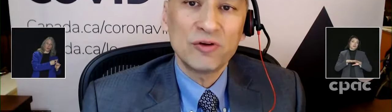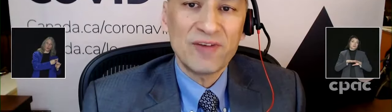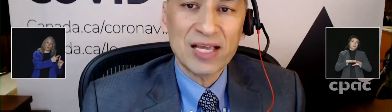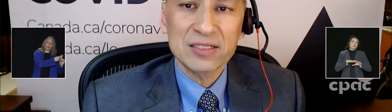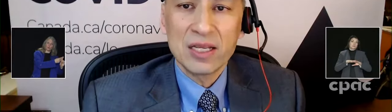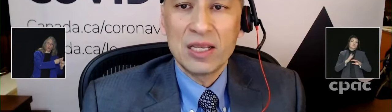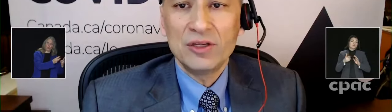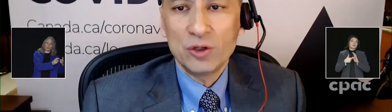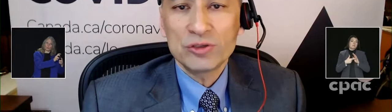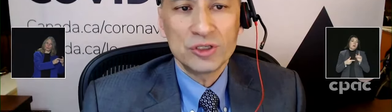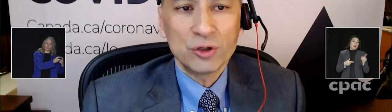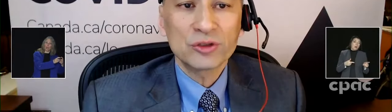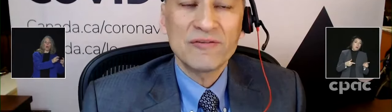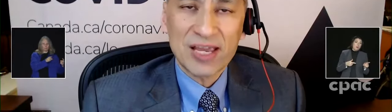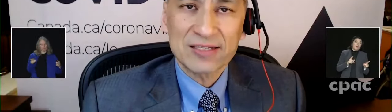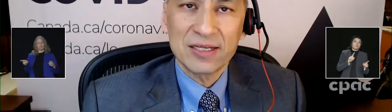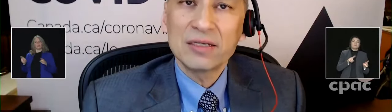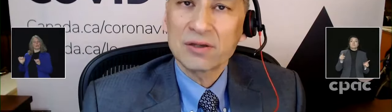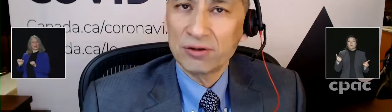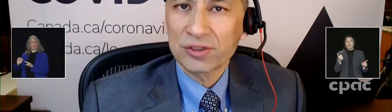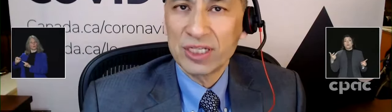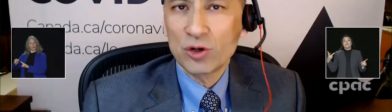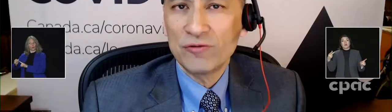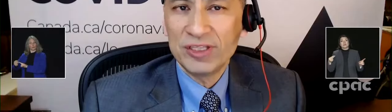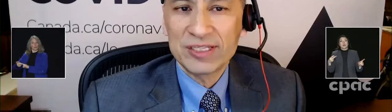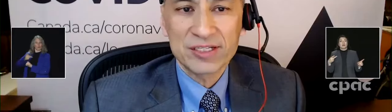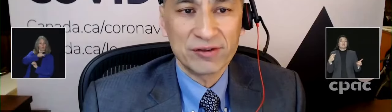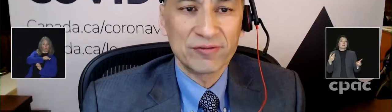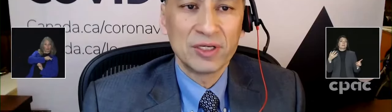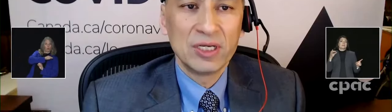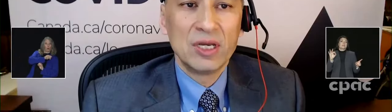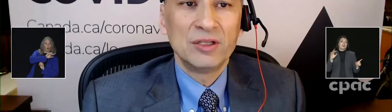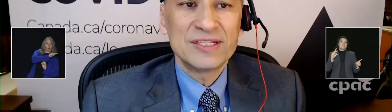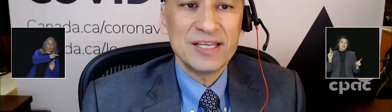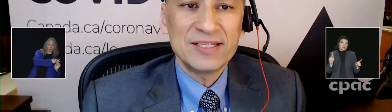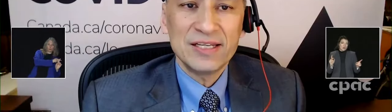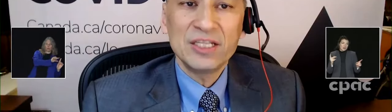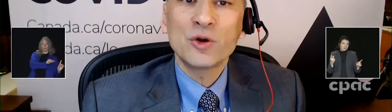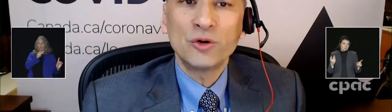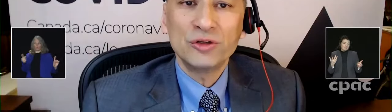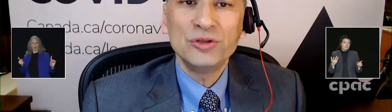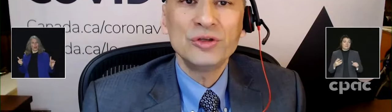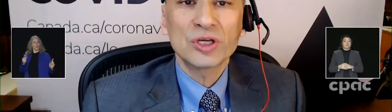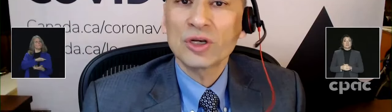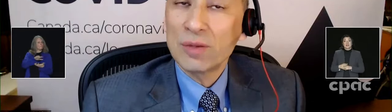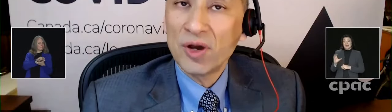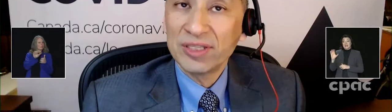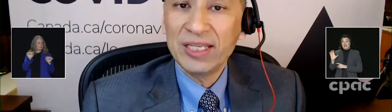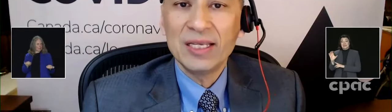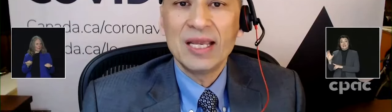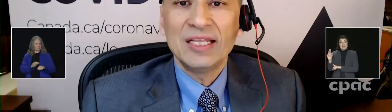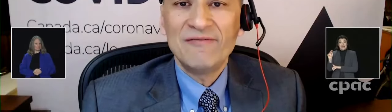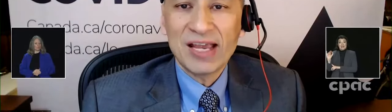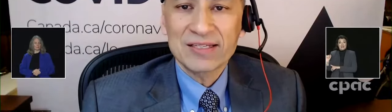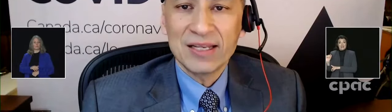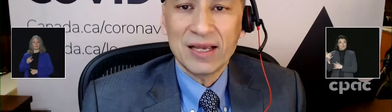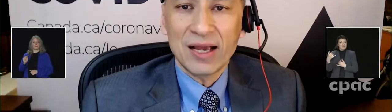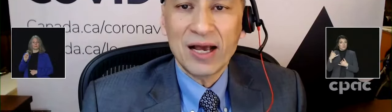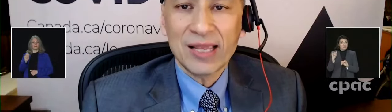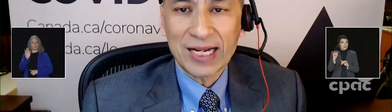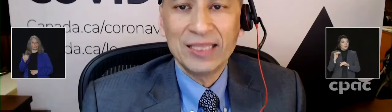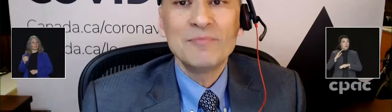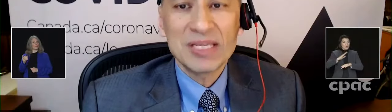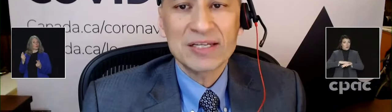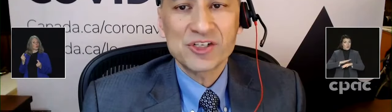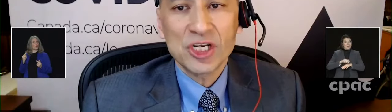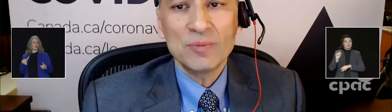vaccin de Novavax et une dose d'un autre vaccin contre la COVID-19. Le CCNI continue de recommander les vaccins